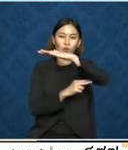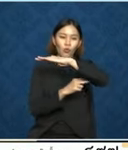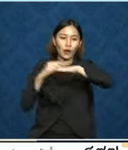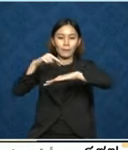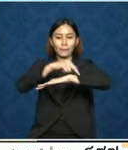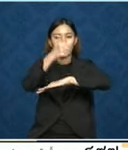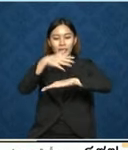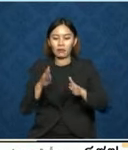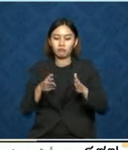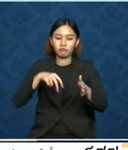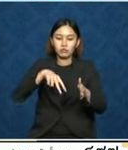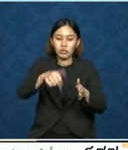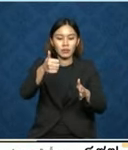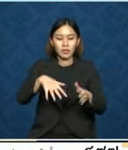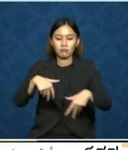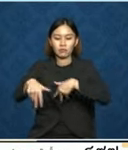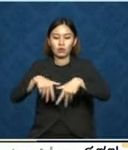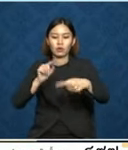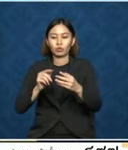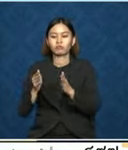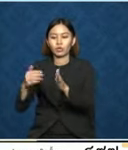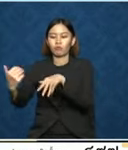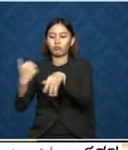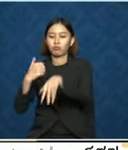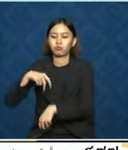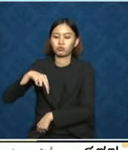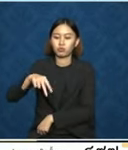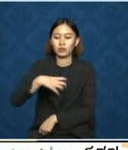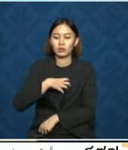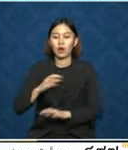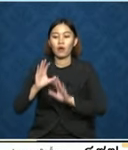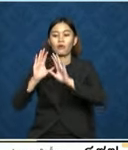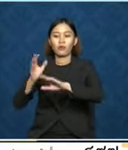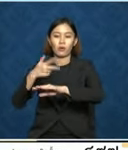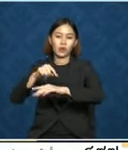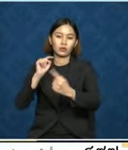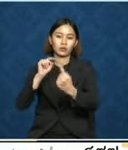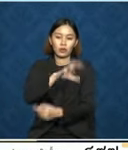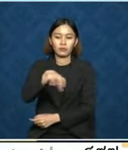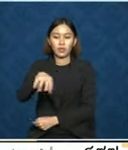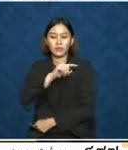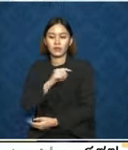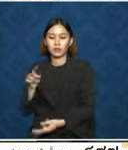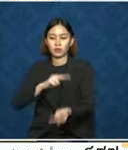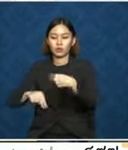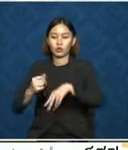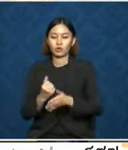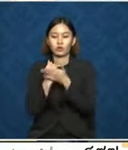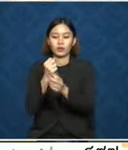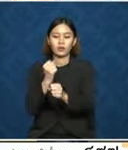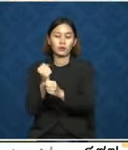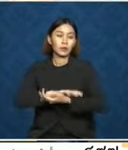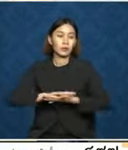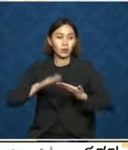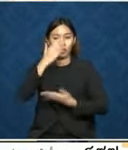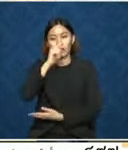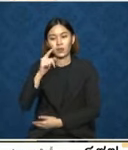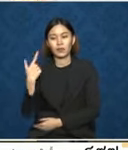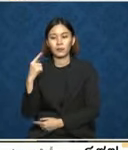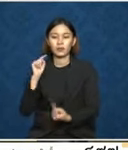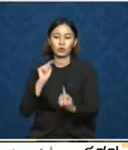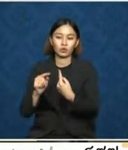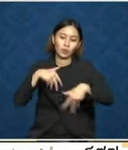เท้าก็ลำบากกลายเป็นว่าพี่น้องประชาต้องมาเดินบนถนนแล้วค่ะขอฝากท่านประธานผ่านไปยังหน่วยงานที่เกี่ยวข้องให้เร่งดำเนินการให้แล้วเสร็จเพื่อให้ประโยชน์